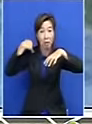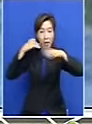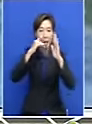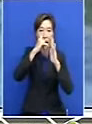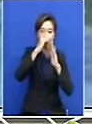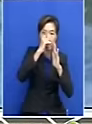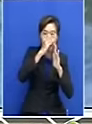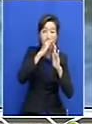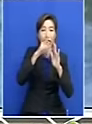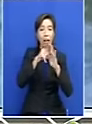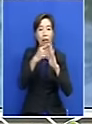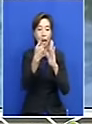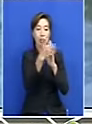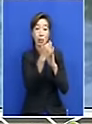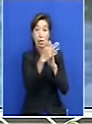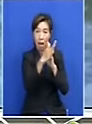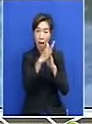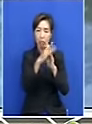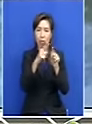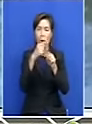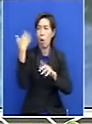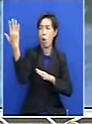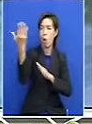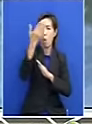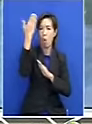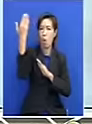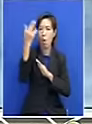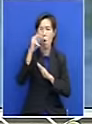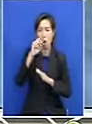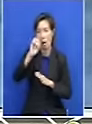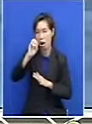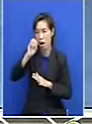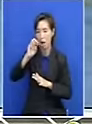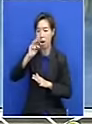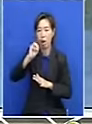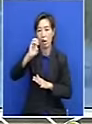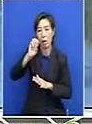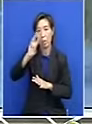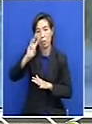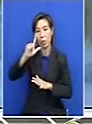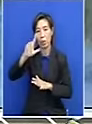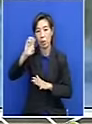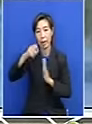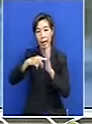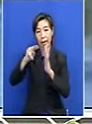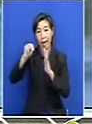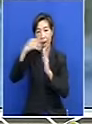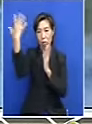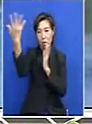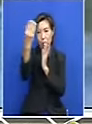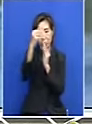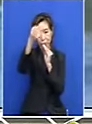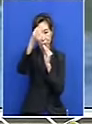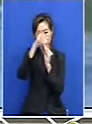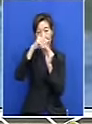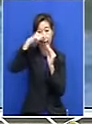ภาคเหนือและบริเวณของพื้นที่ภาคอีสานครับจากอิทธิพลของพายุมิรินาและพายุนิดาที่เคลื่อนเข้ามาใกล้กับประเทศไทยนะครับทำ